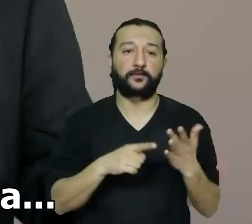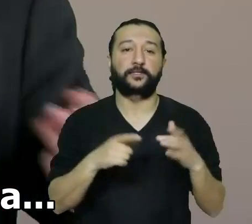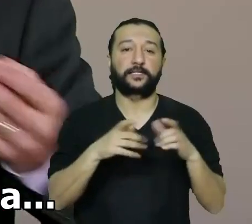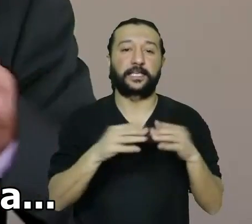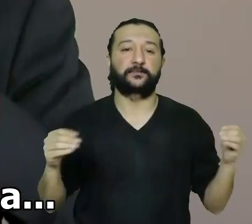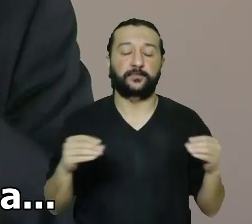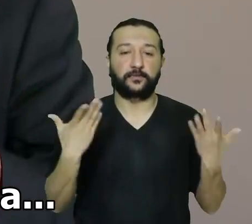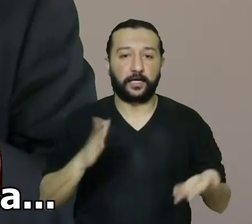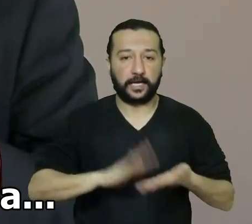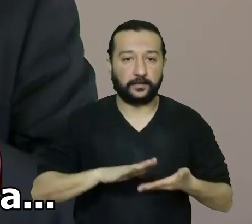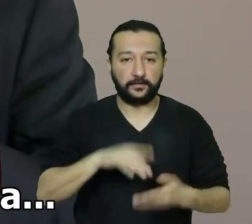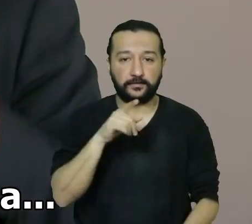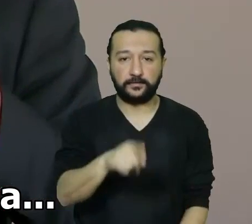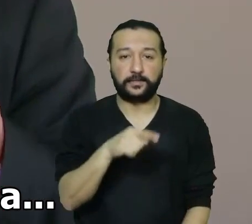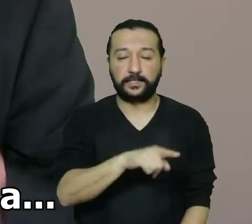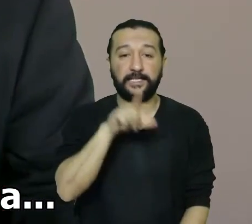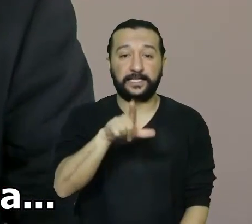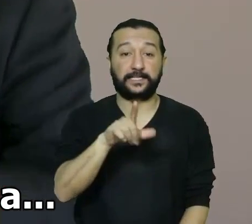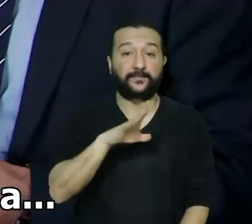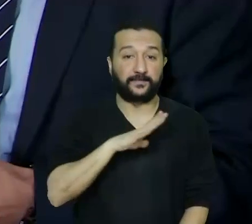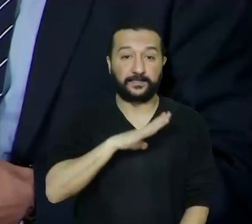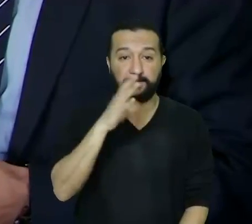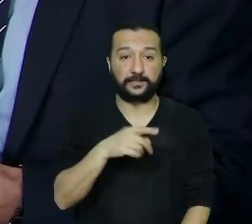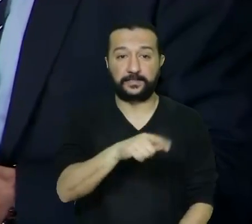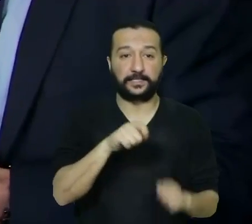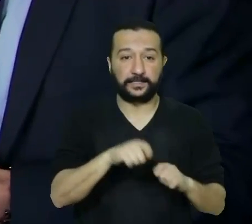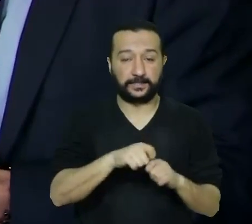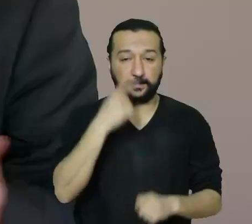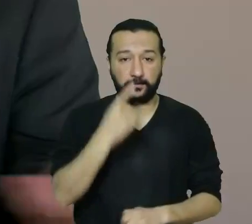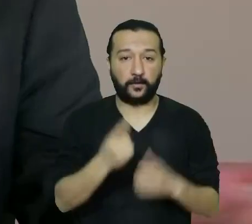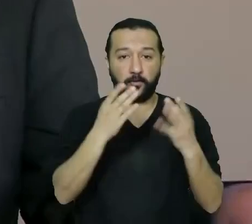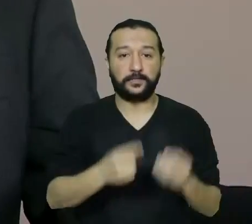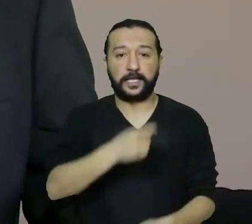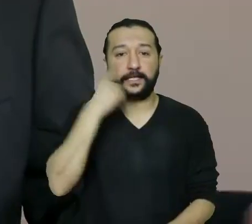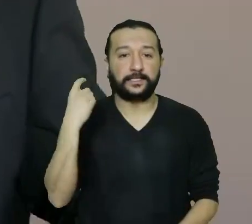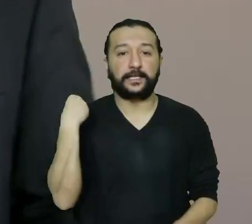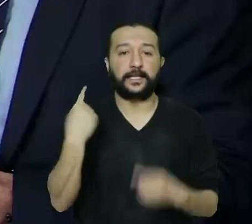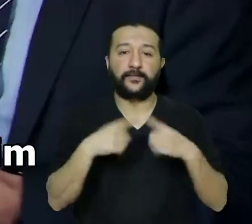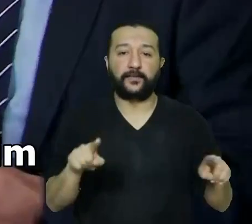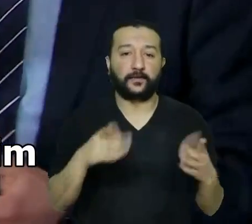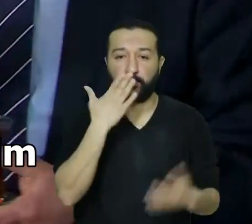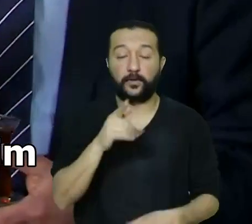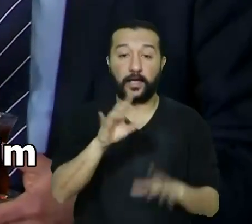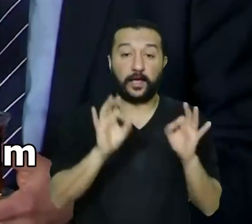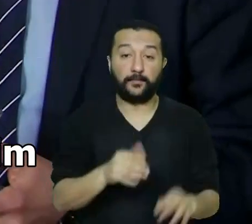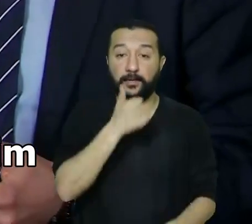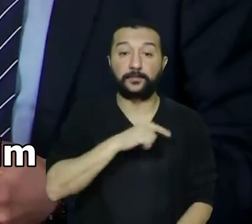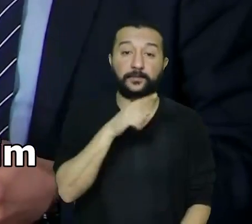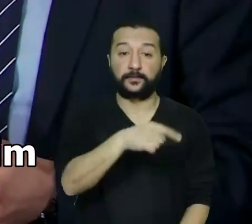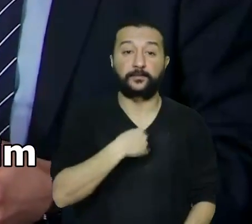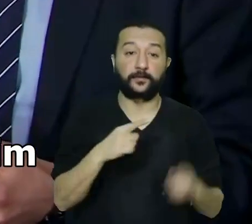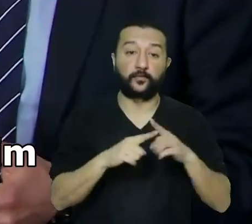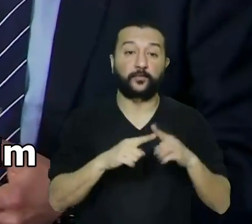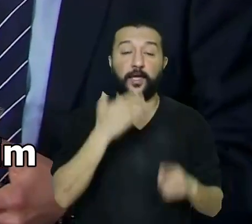geçmiş. Ya arkadaş, ihtiyacın varsa, işini görüyorsa eski yeni ne fark eder? Ama abicim, sen onu